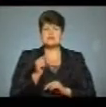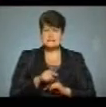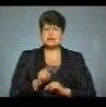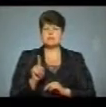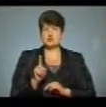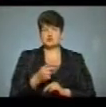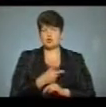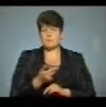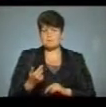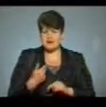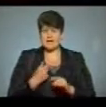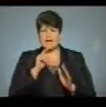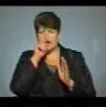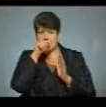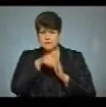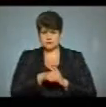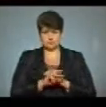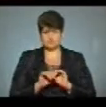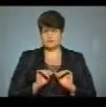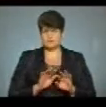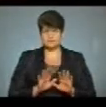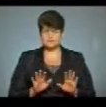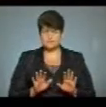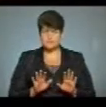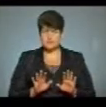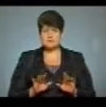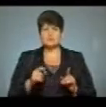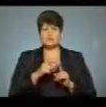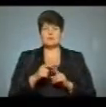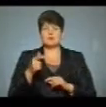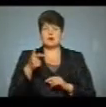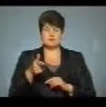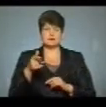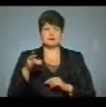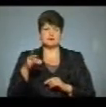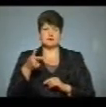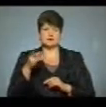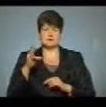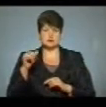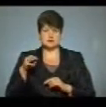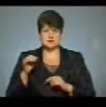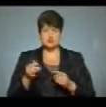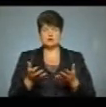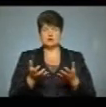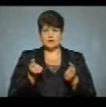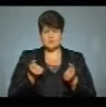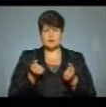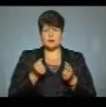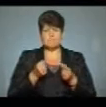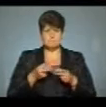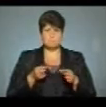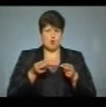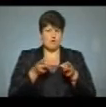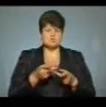ми ліземо не ту справу. За словами Галини Гнатишин, отримувати усні погрози вони почали 2 місяці